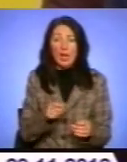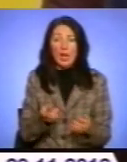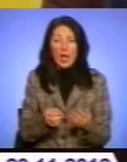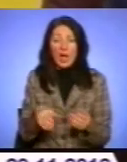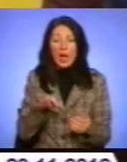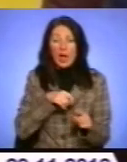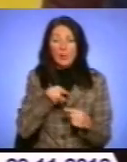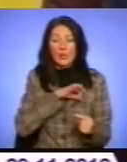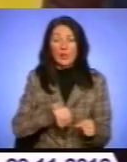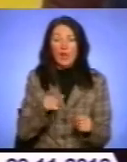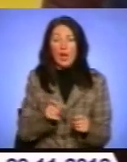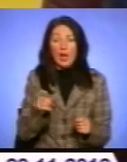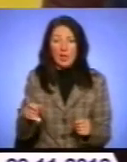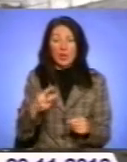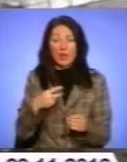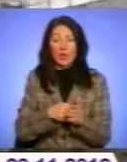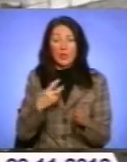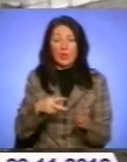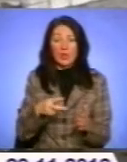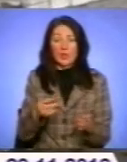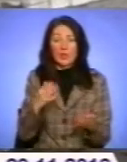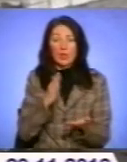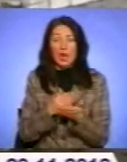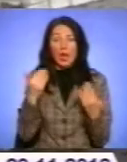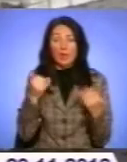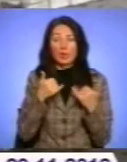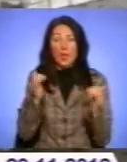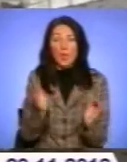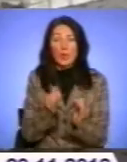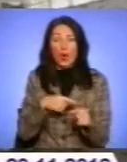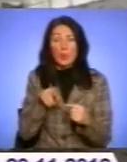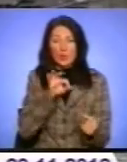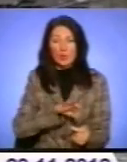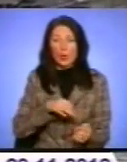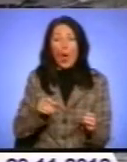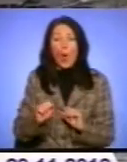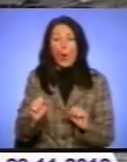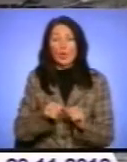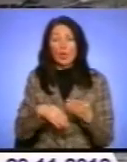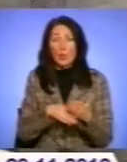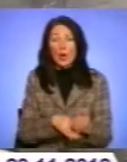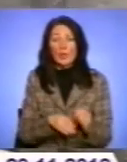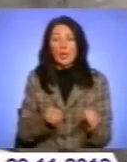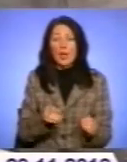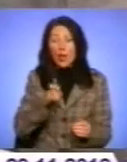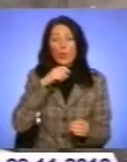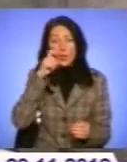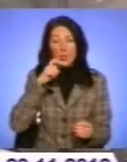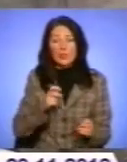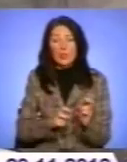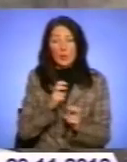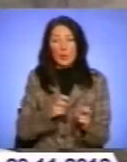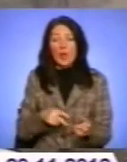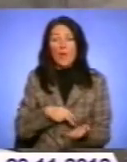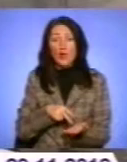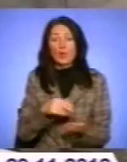встановлені канікули для малого бізнесу. Окрім цього, уряд допомагатиме вітчизняним виробникам виходити на нові ринки. Прем'єр наголосив, що